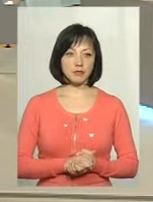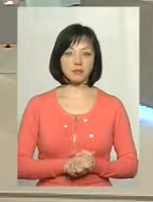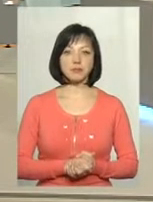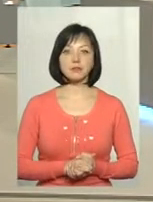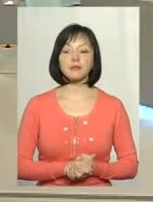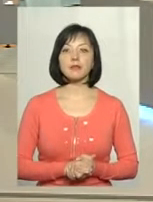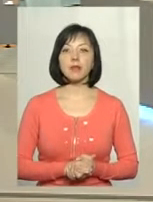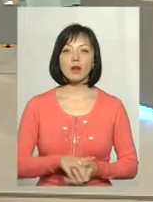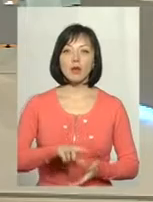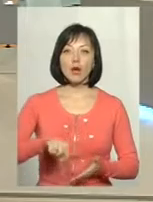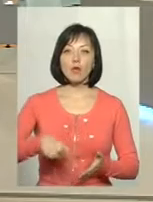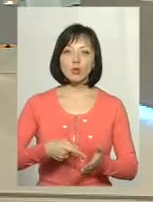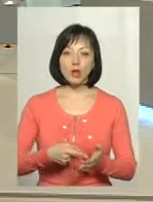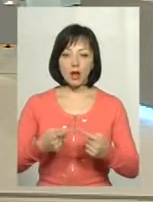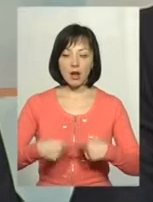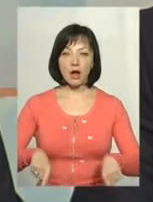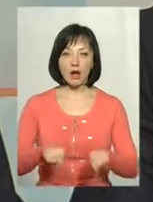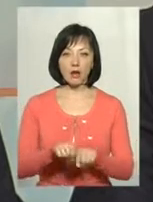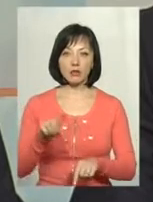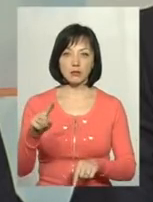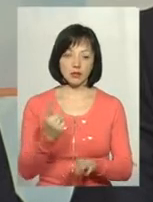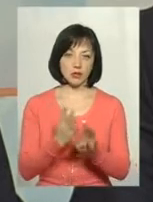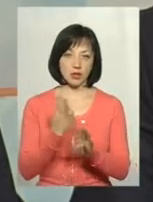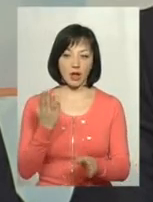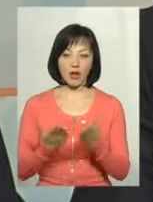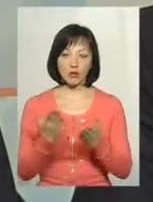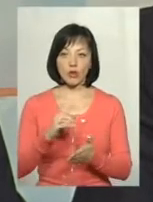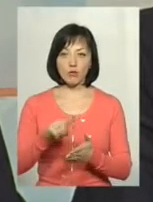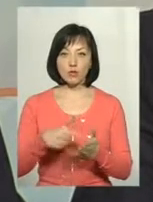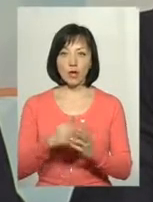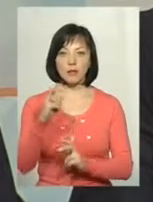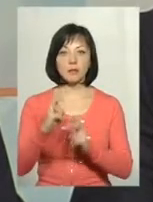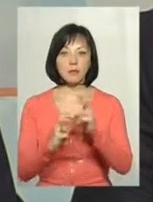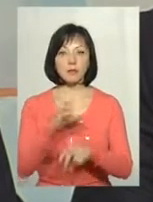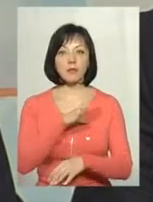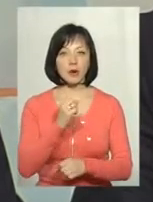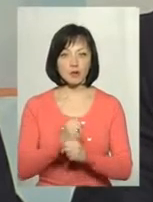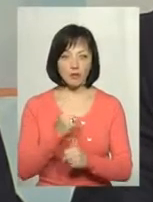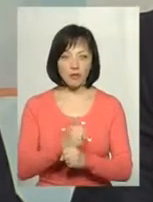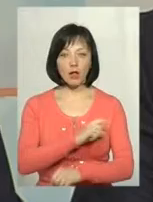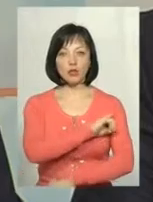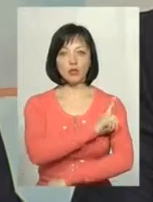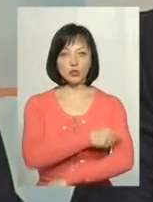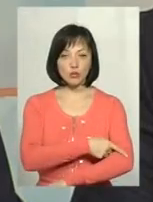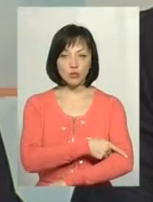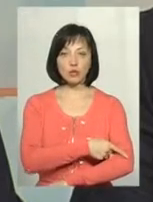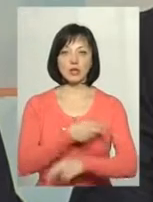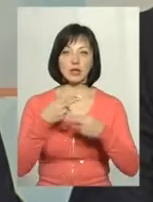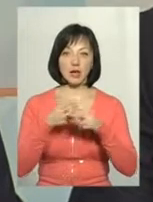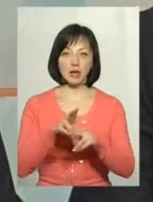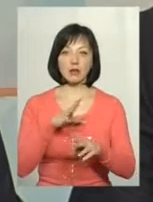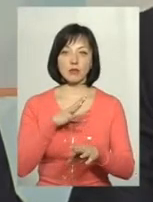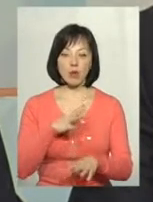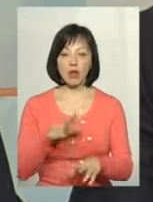Ну, зрозуміло, що комунальна галузь – це першочергово. Бо то, що якщо комунальне підприємство працювало потужно, техніка була